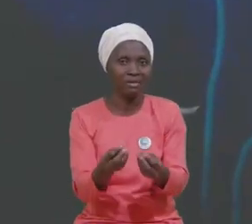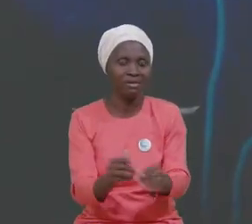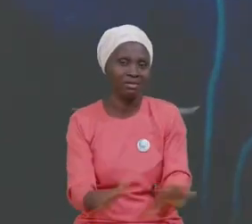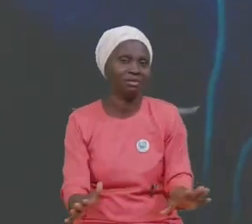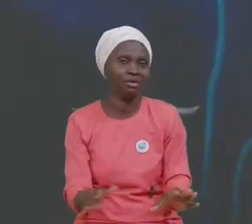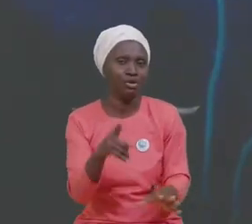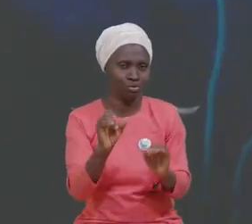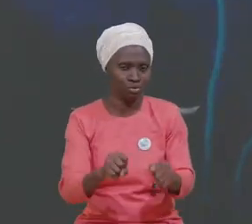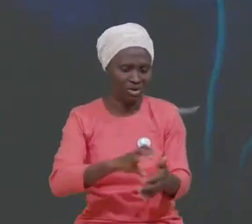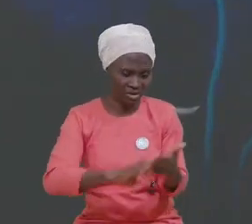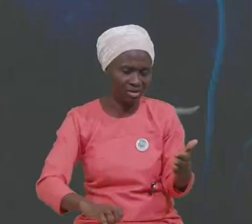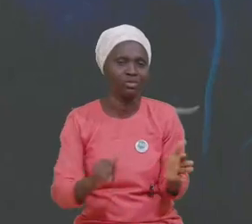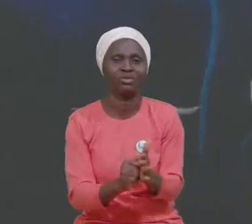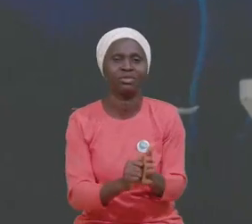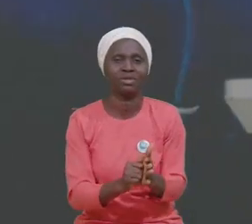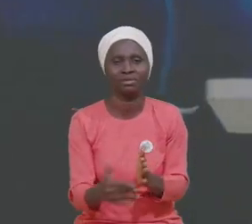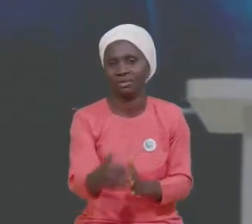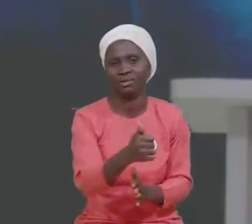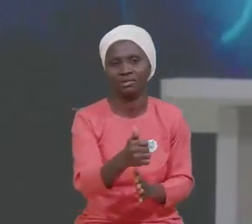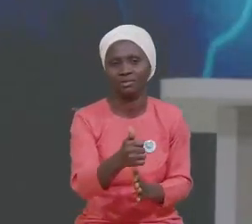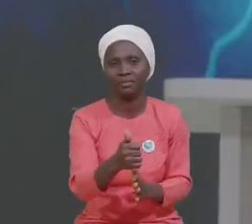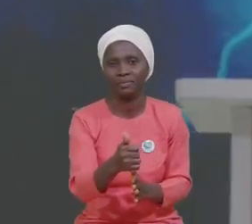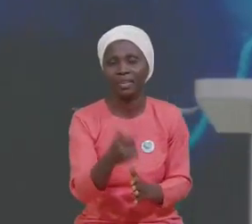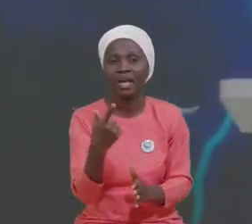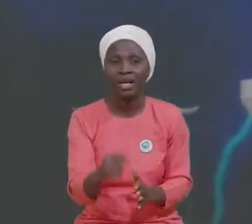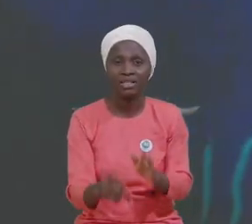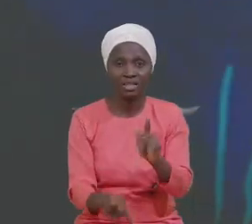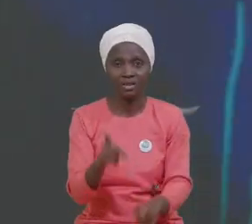sous la poussière. Tu peux secouer cela.